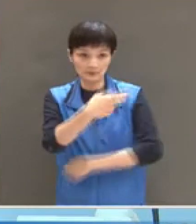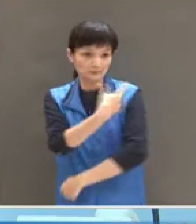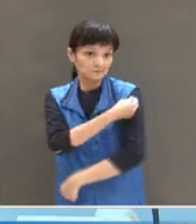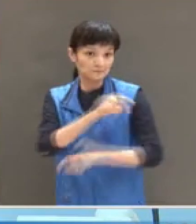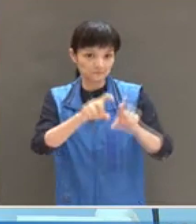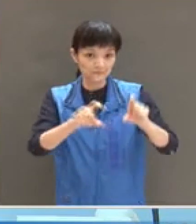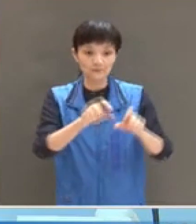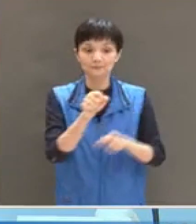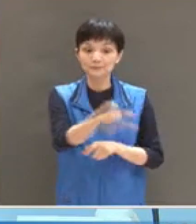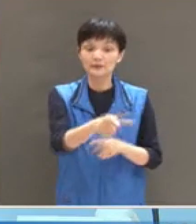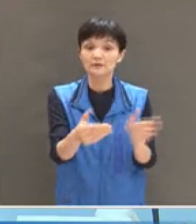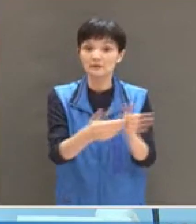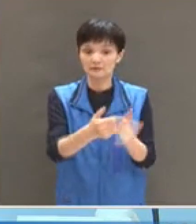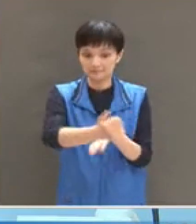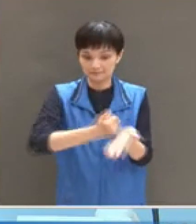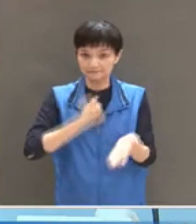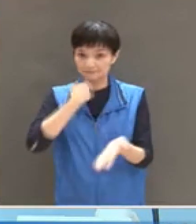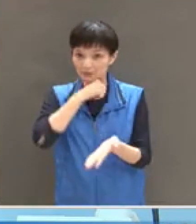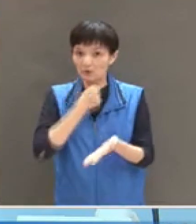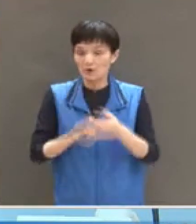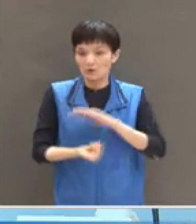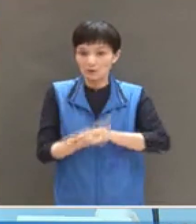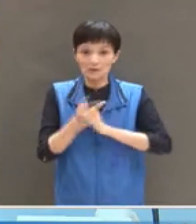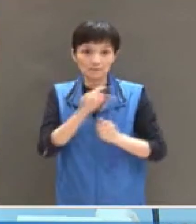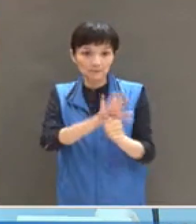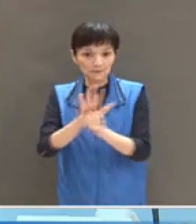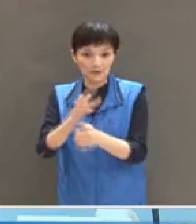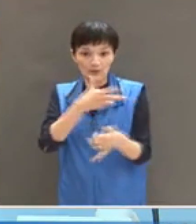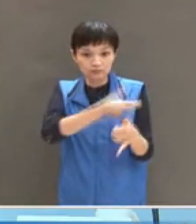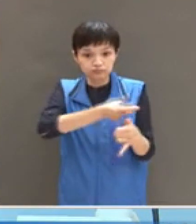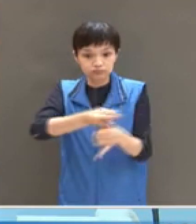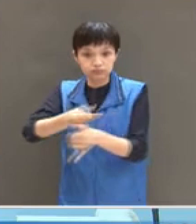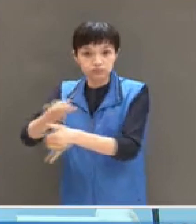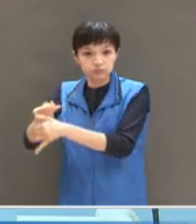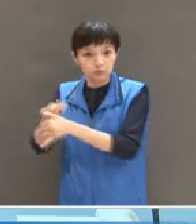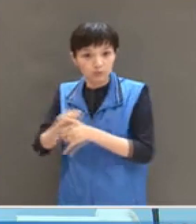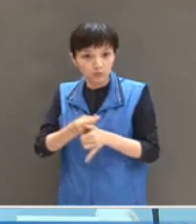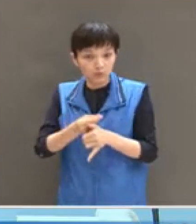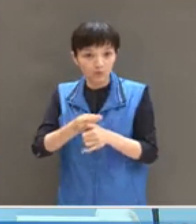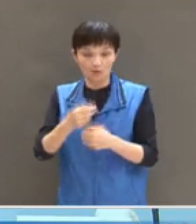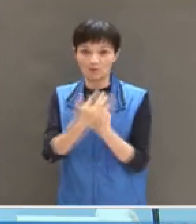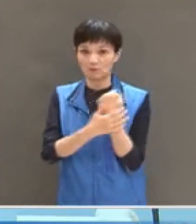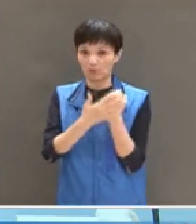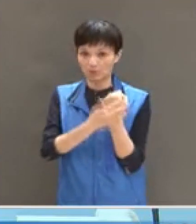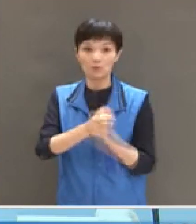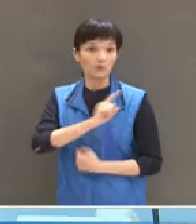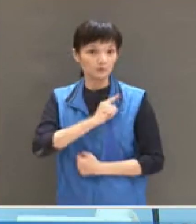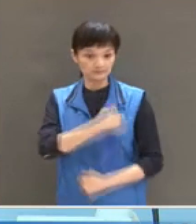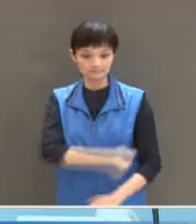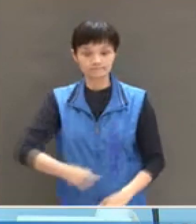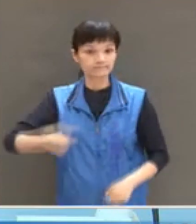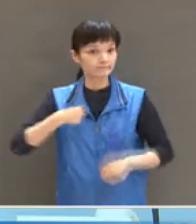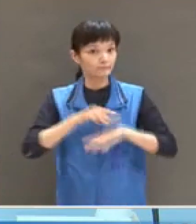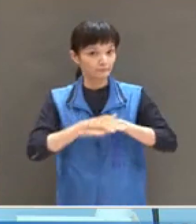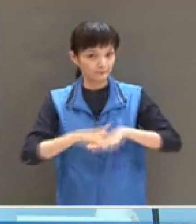接种率能够提高，让我们全体国民能够保护我们自己的安全。